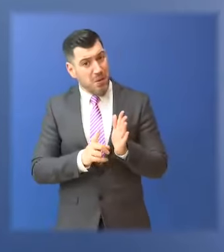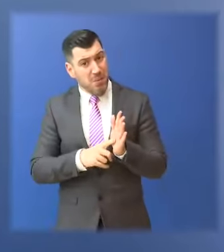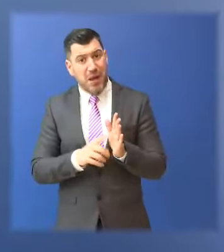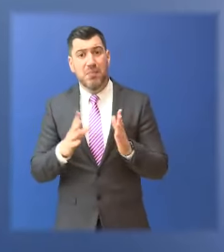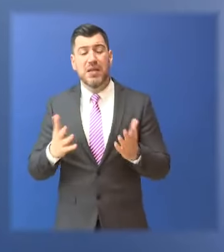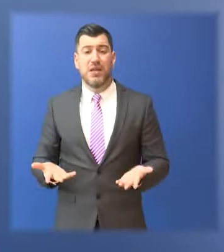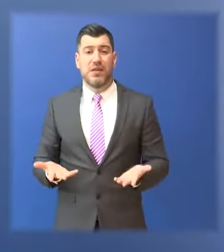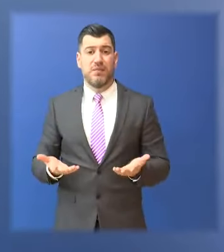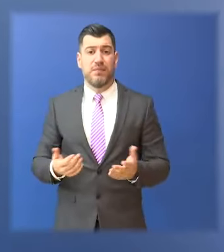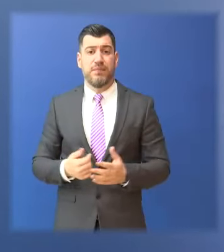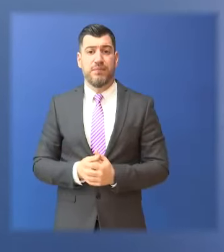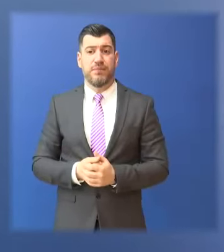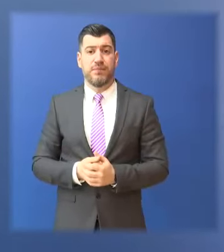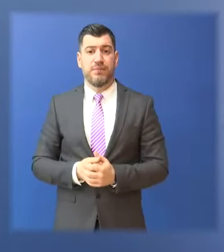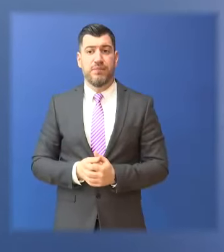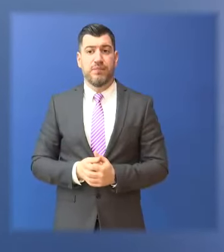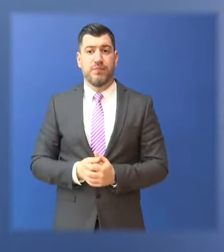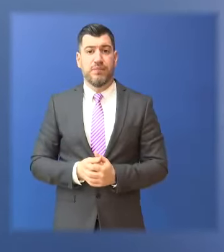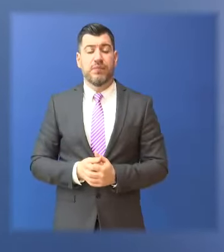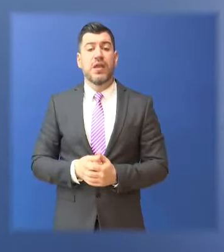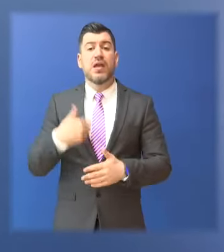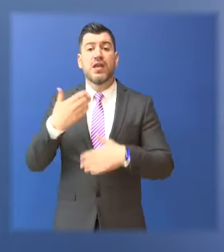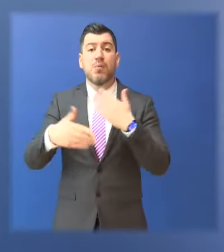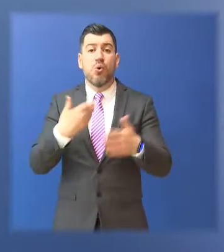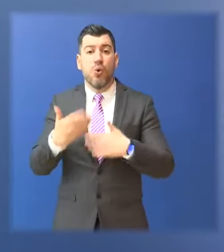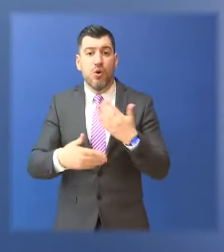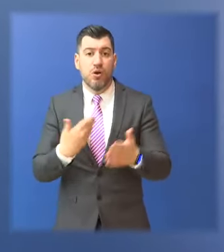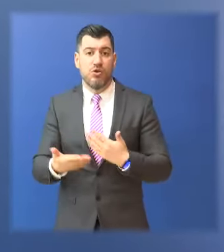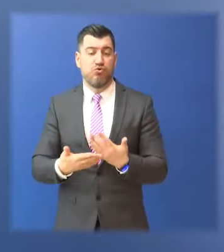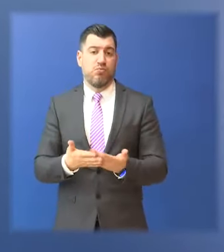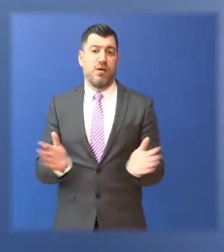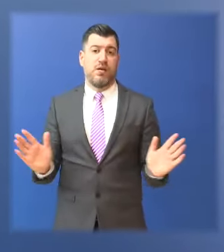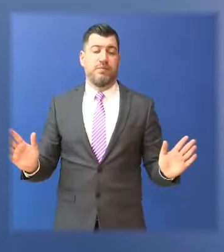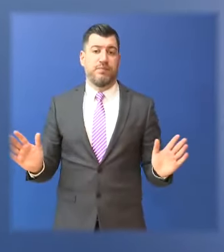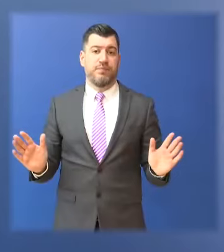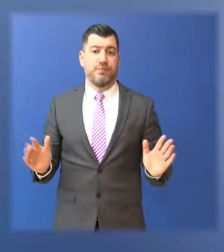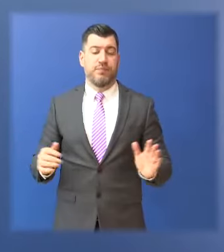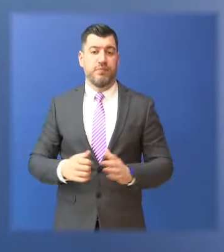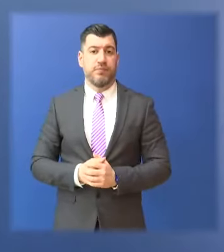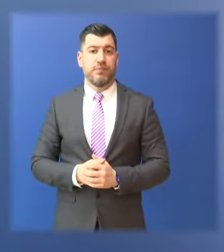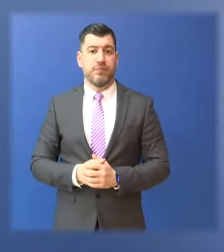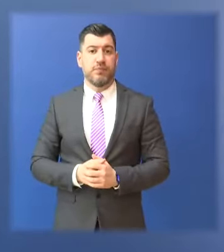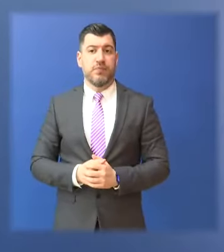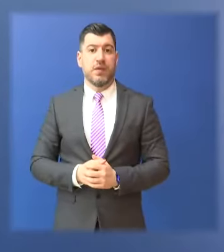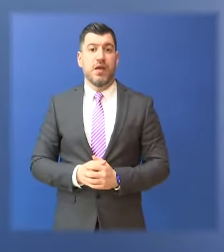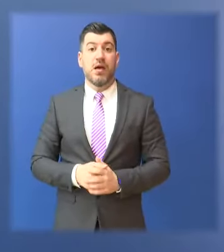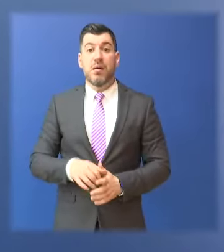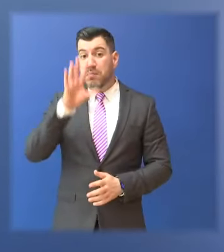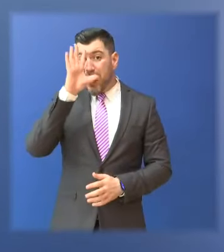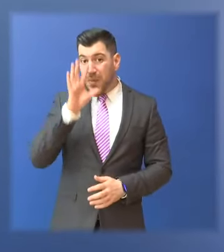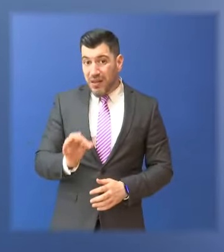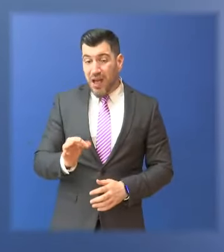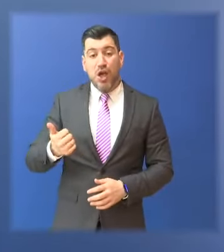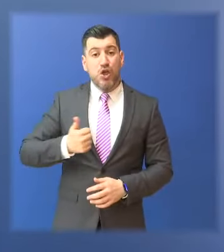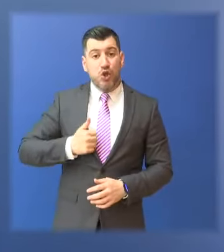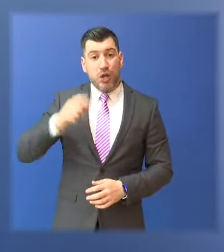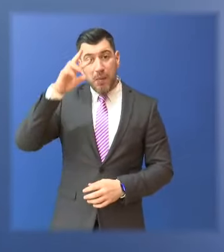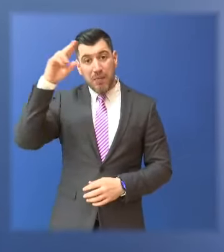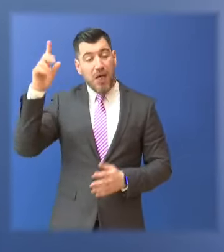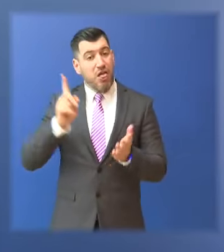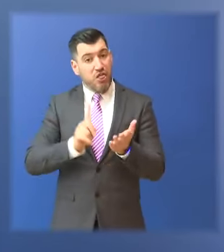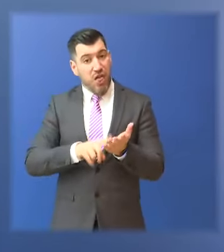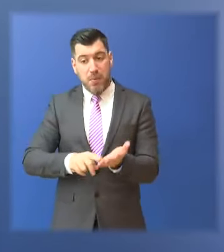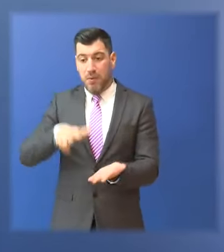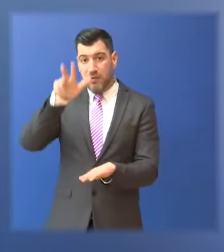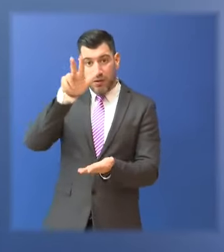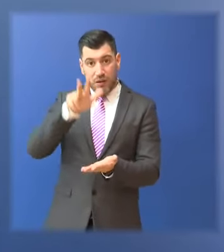το δικό μας κόμμα, το κόμμα το οποίο ανήκουμε, γιατί πάντοτε ήταν σωστή πλευρά της ιστορίας, γιατί τόσο αργά. Γιατί δηλαδή να μην